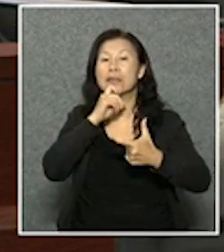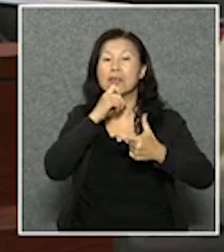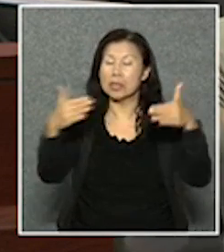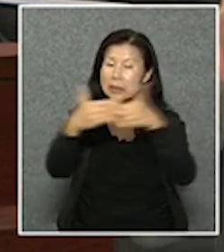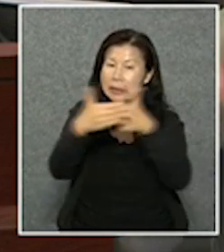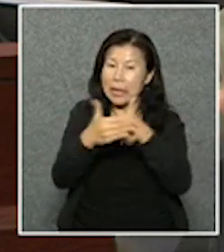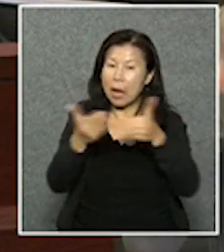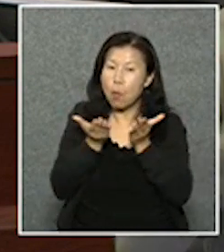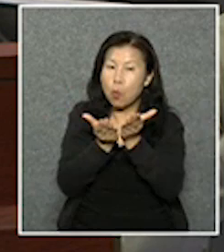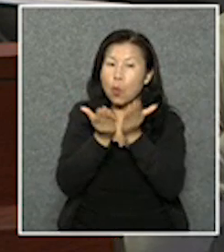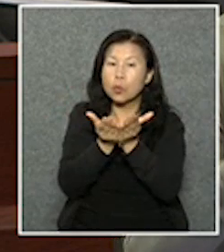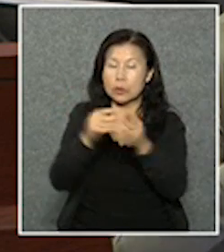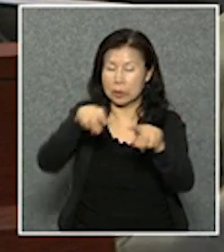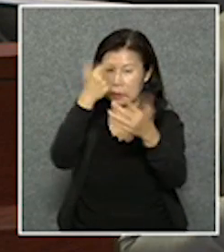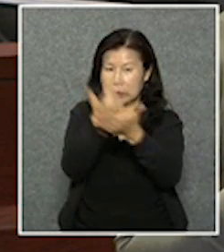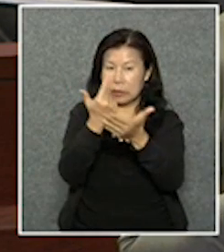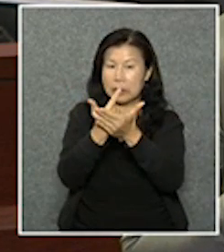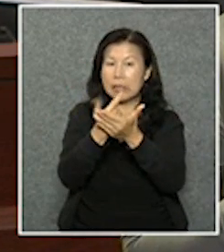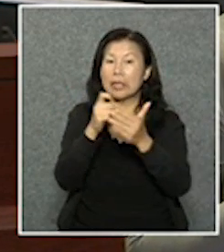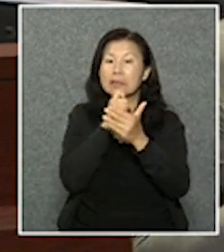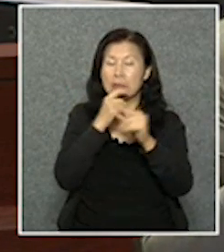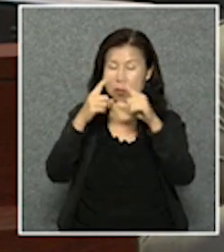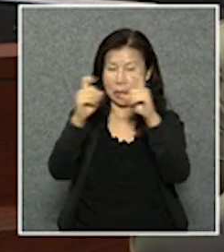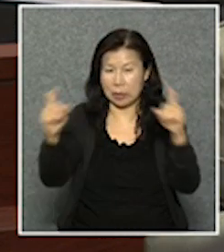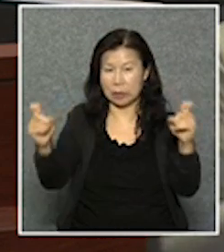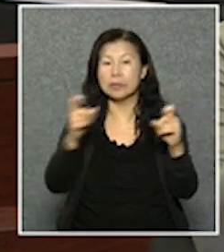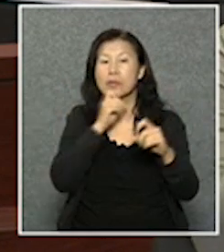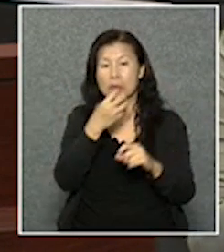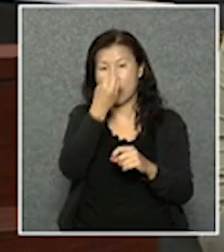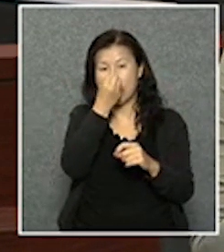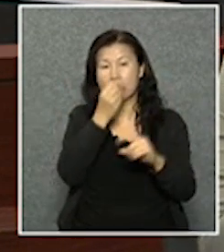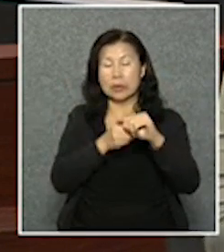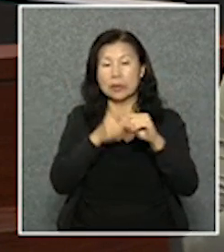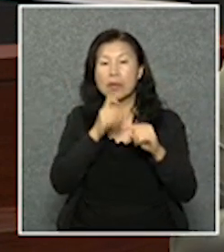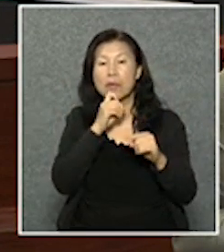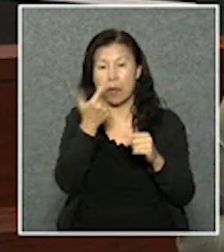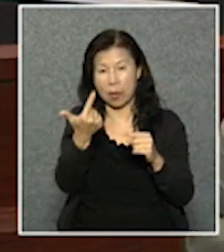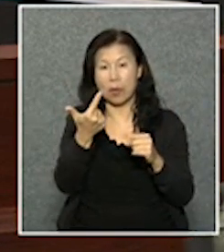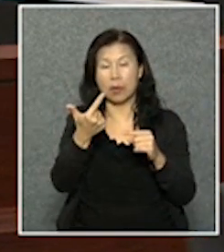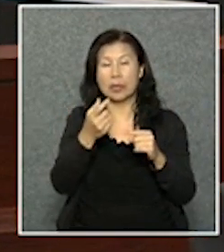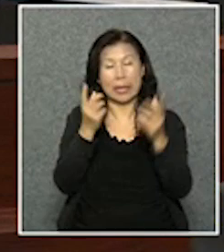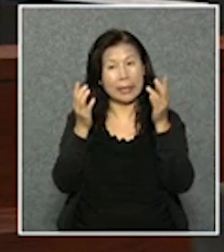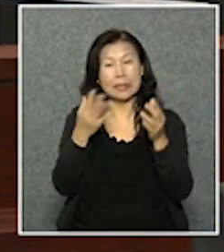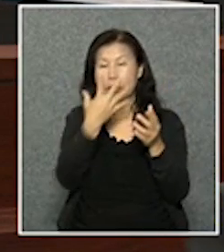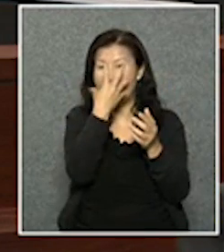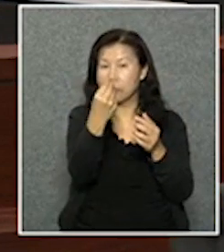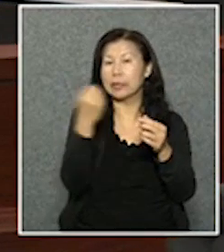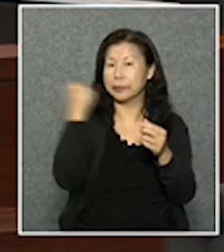交通航運的一個好重要一個樞紐城市。所以香港是有好大好大的吸引